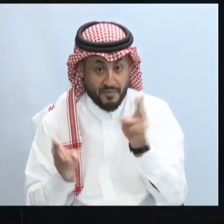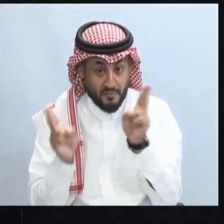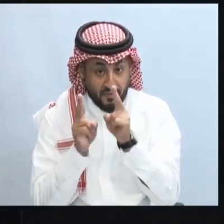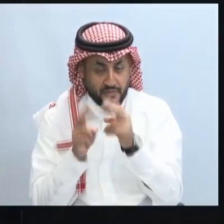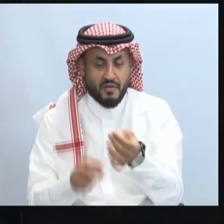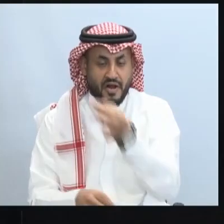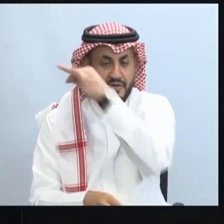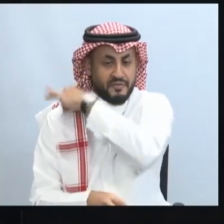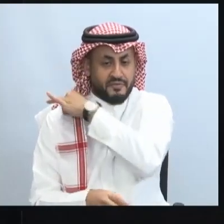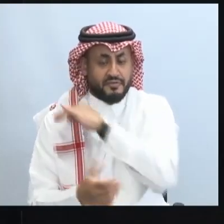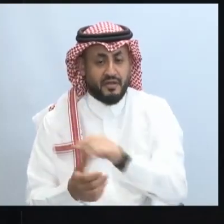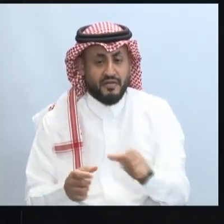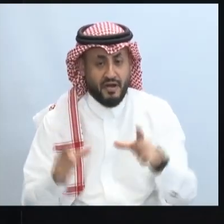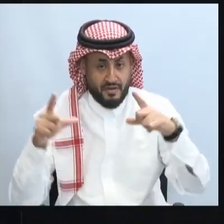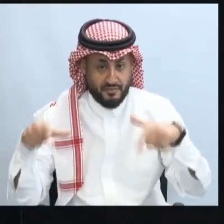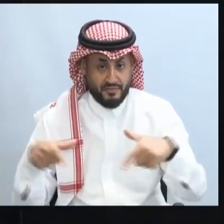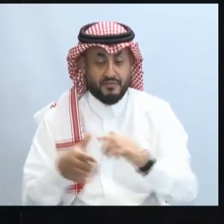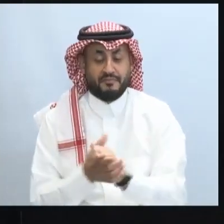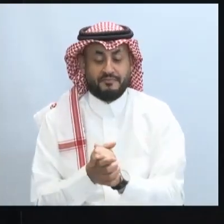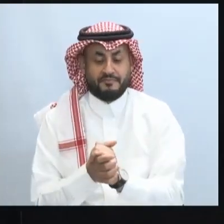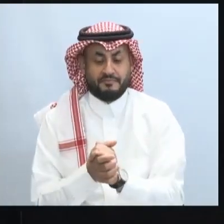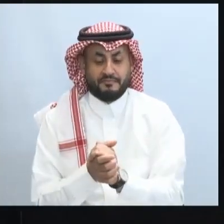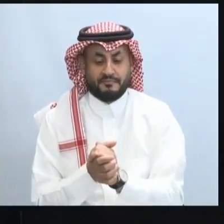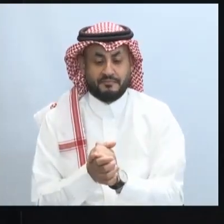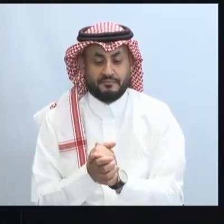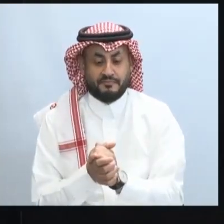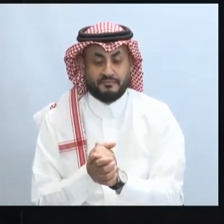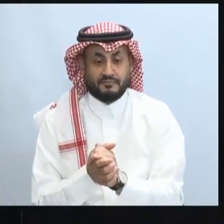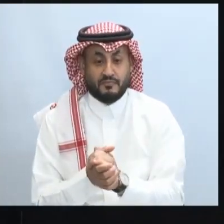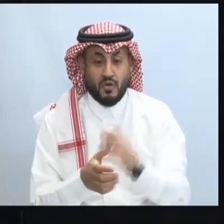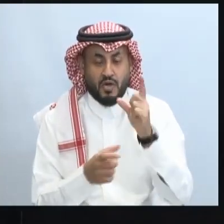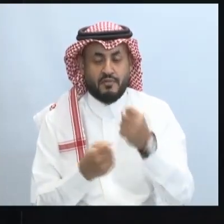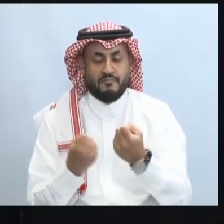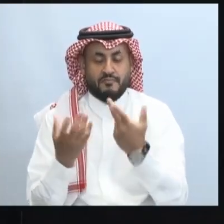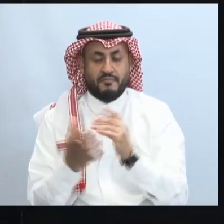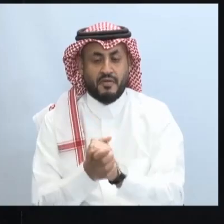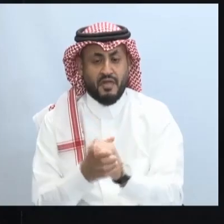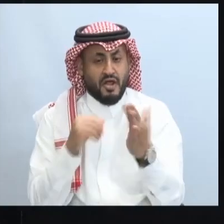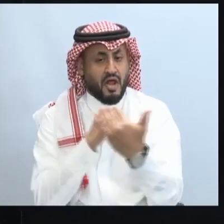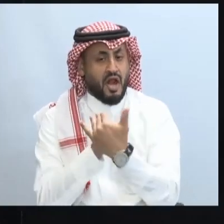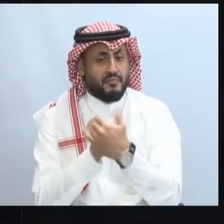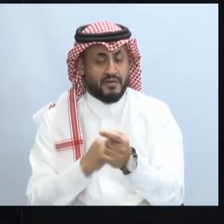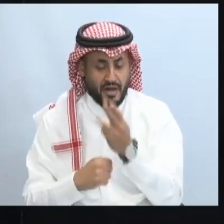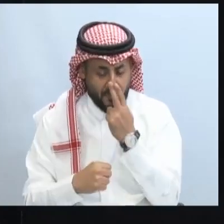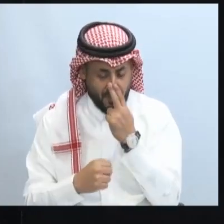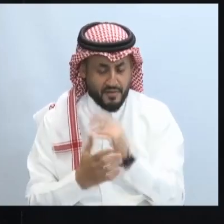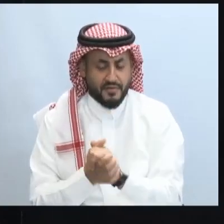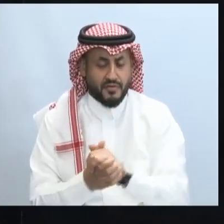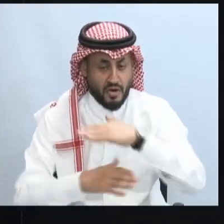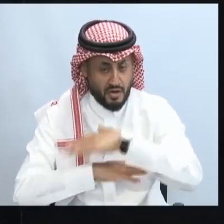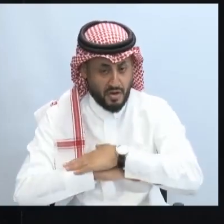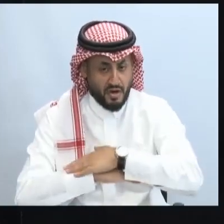صدقه كما قال النبي صلى الله عليه وسلم اذا ديننا عظيم ديننا يعلمنا العباده ويعلمنا الاخلاق